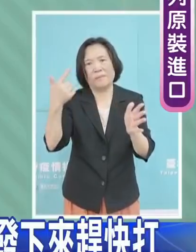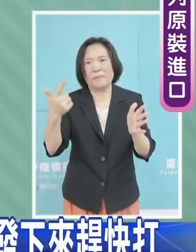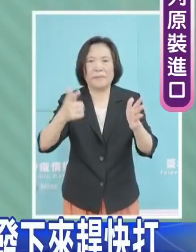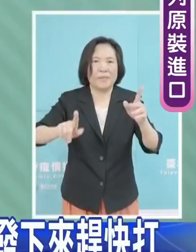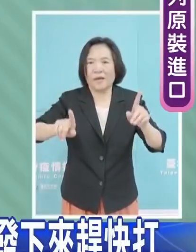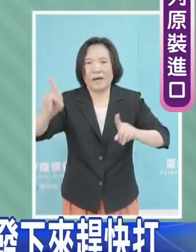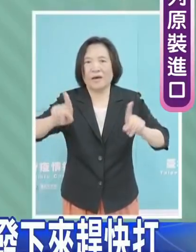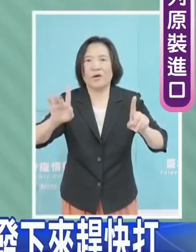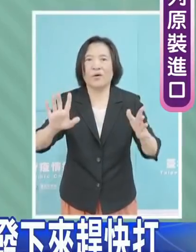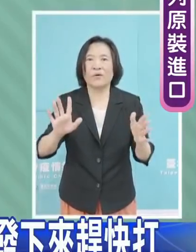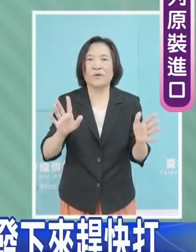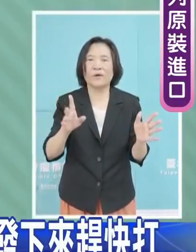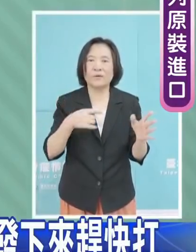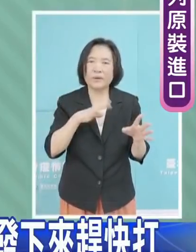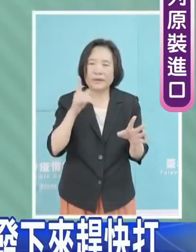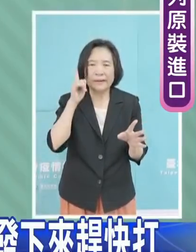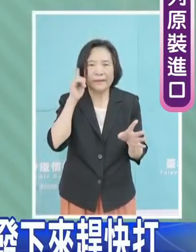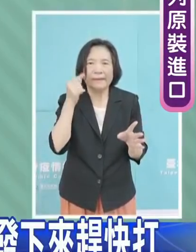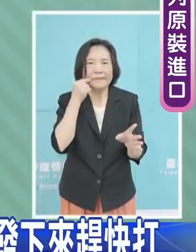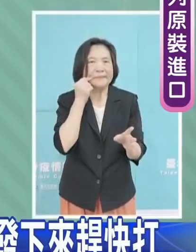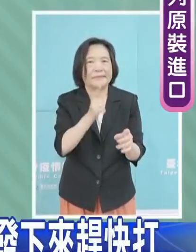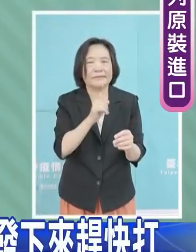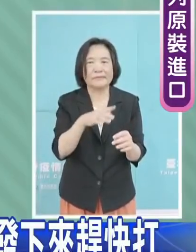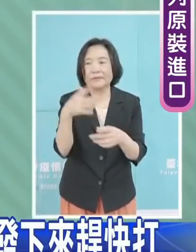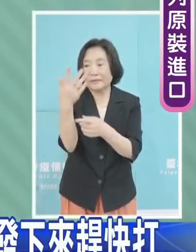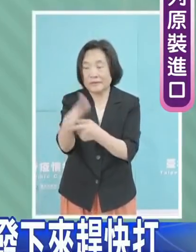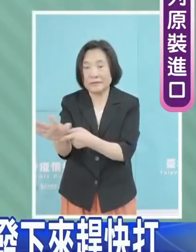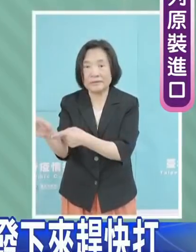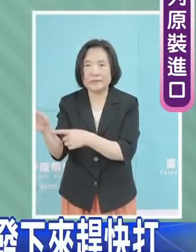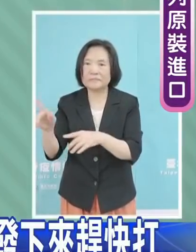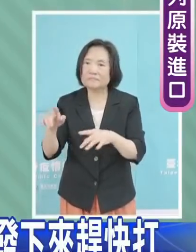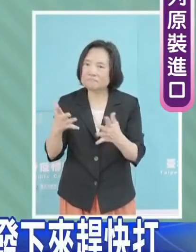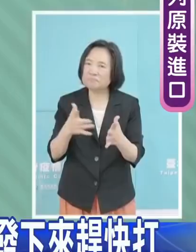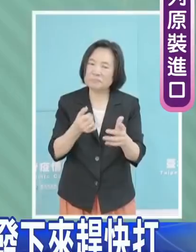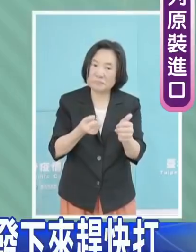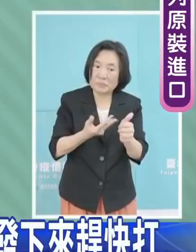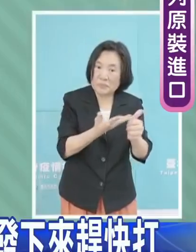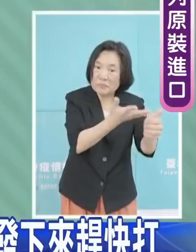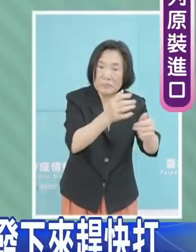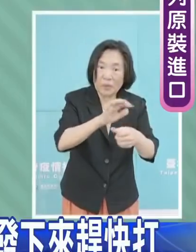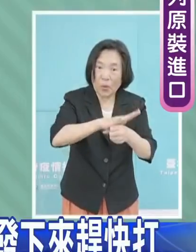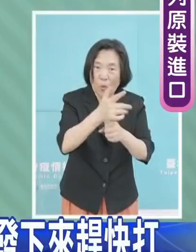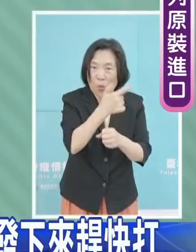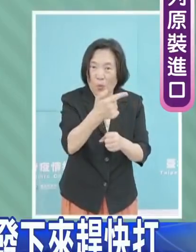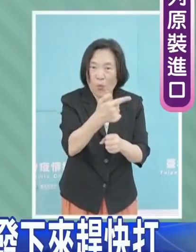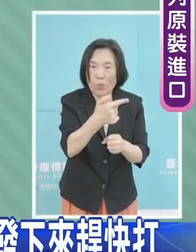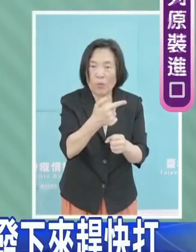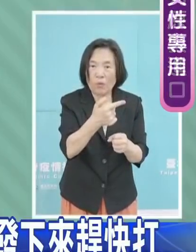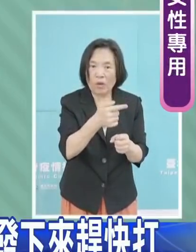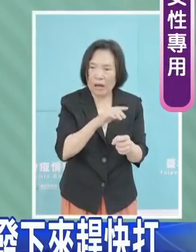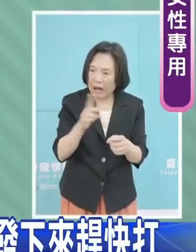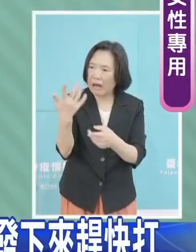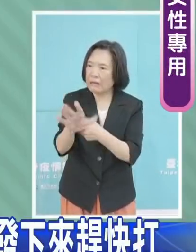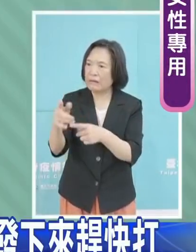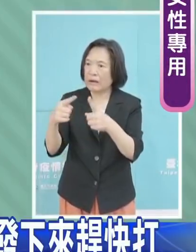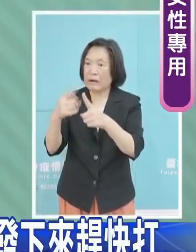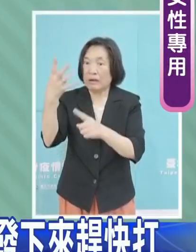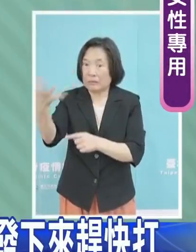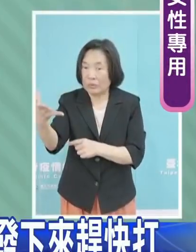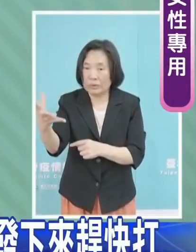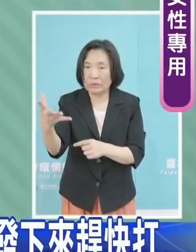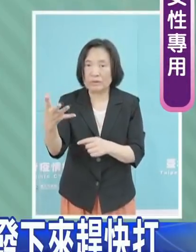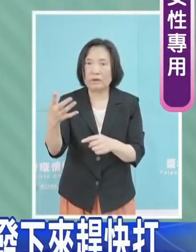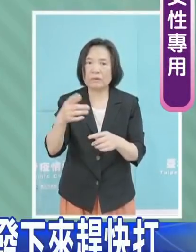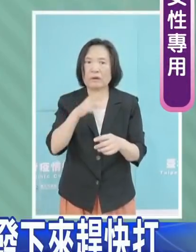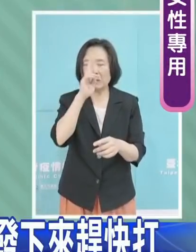啊，所以死亡数不是估计疫情严重与否一个有效的 parameter， 叫